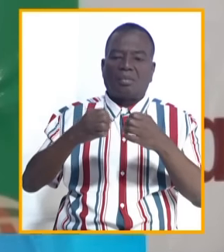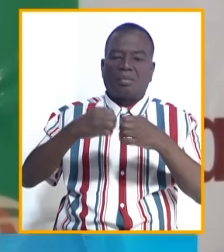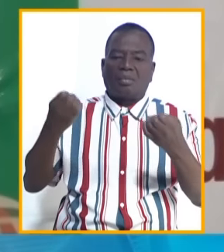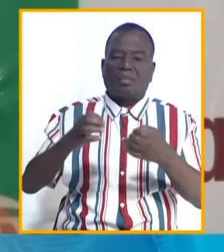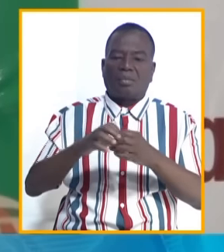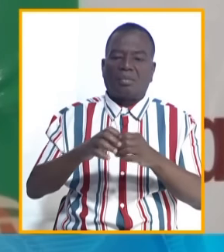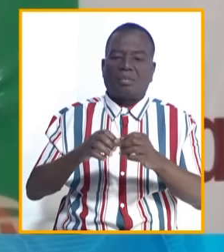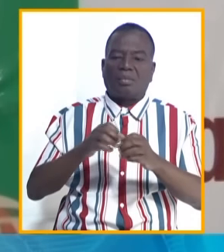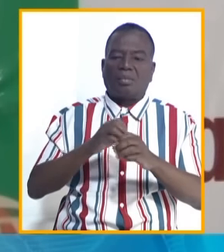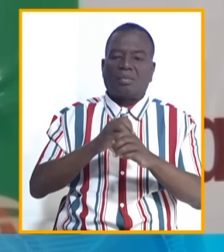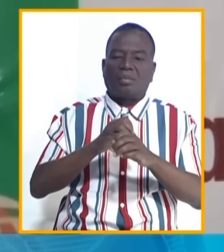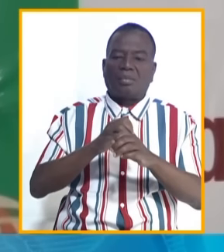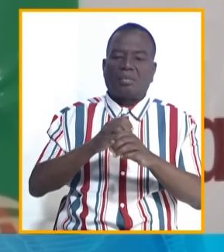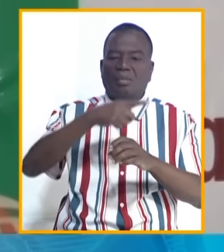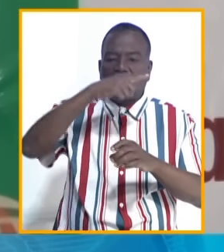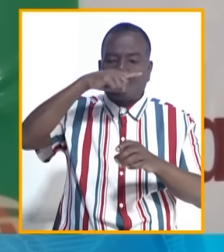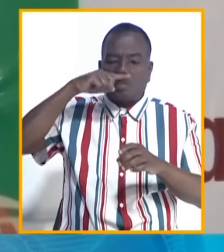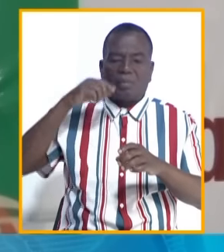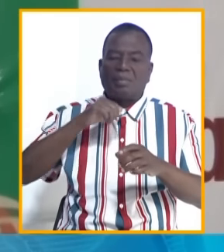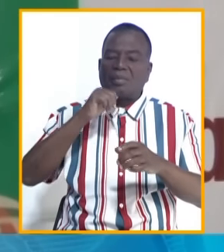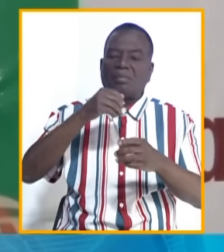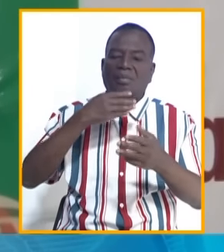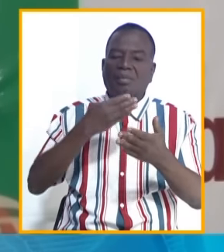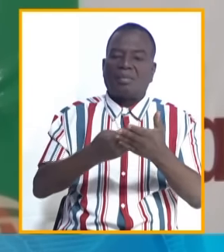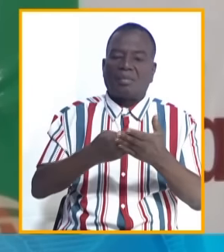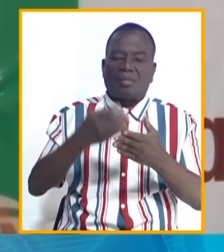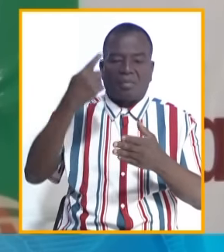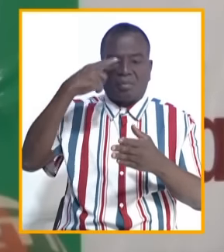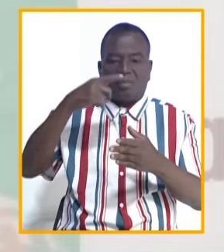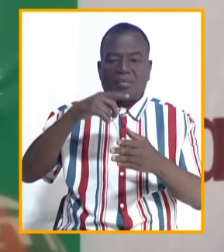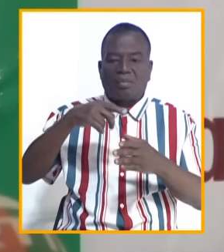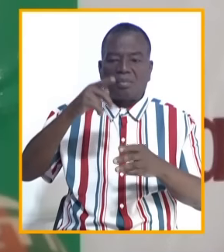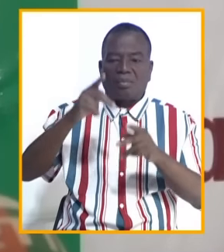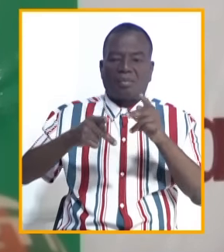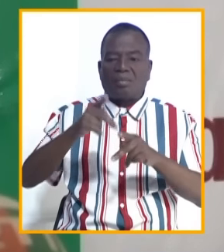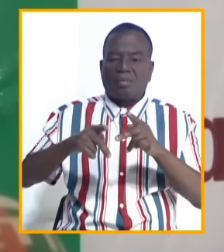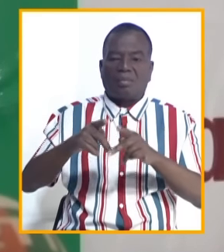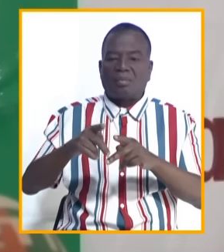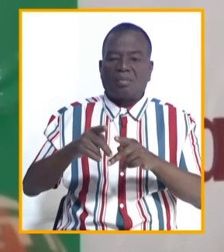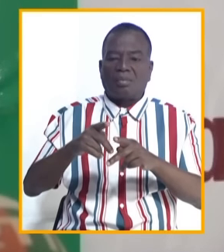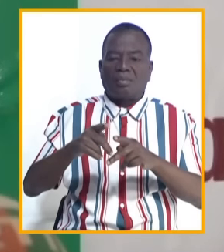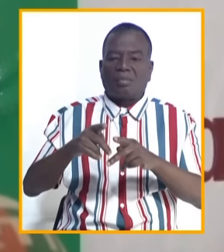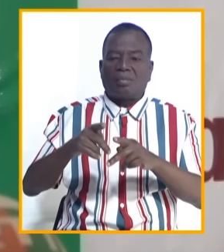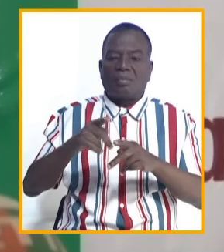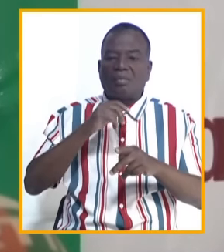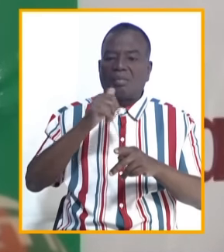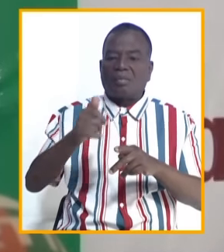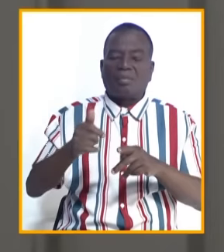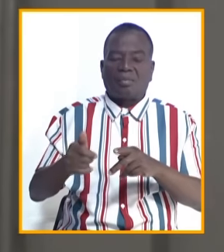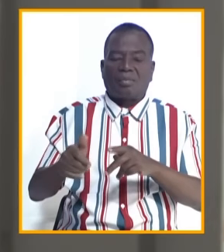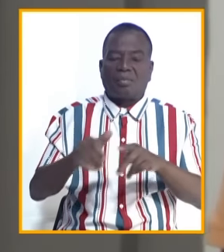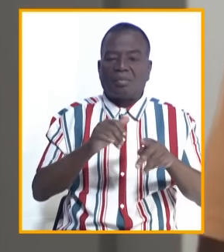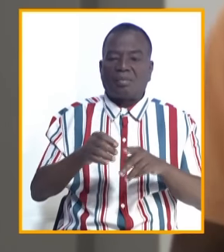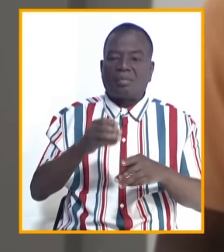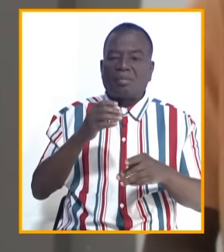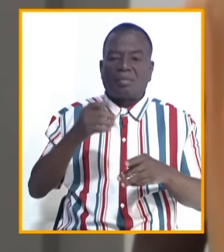32 matchs, 22 ont été disputés, même si l'absence de l'équipe du Gabon s'explique. Le Gabon n'est pas arrivé pour juste des